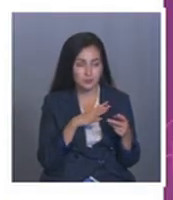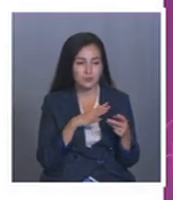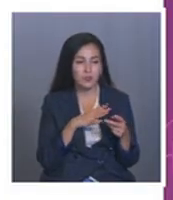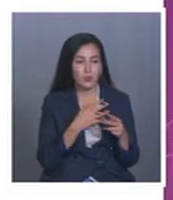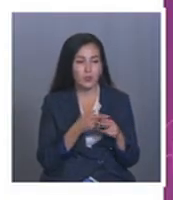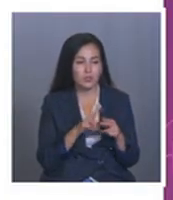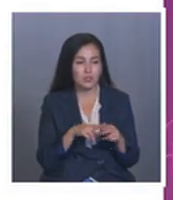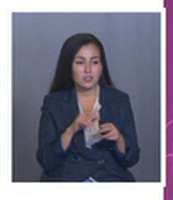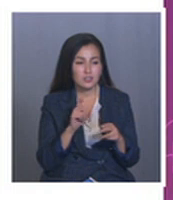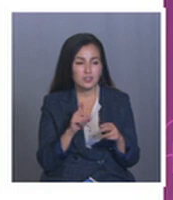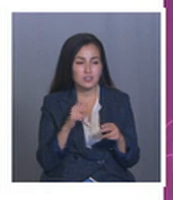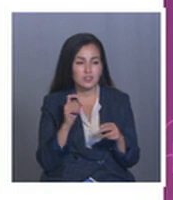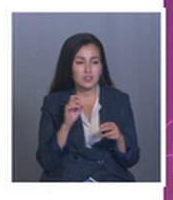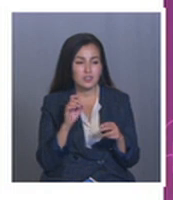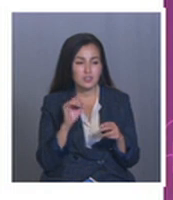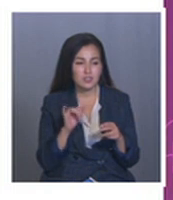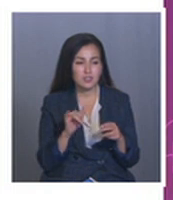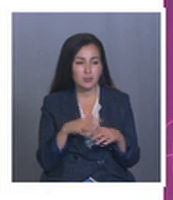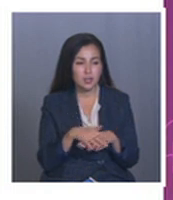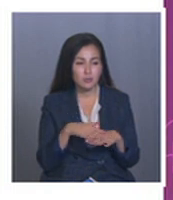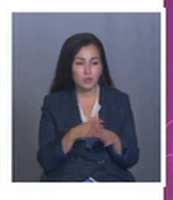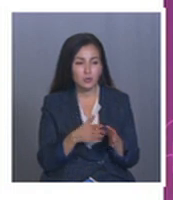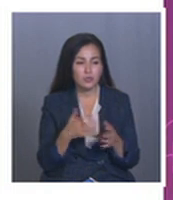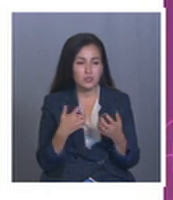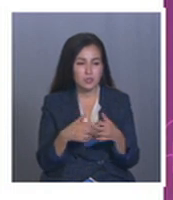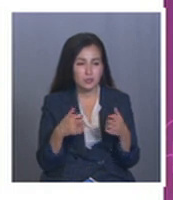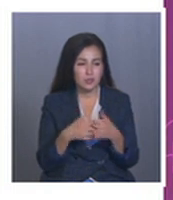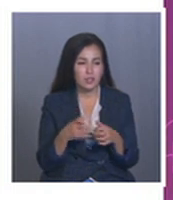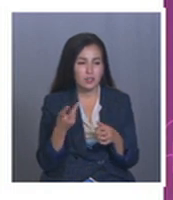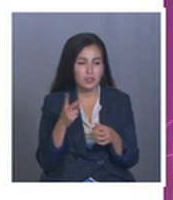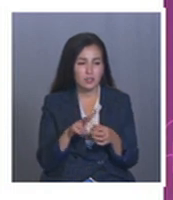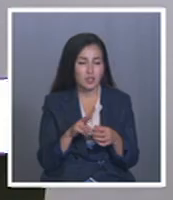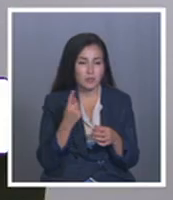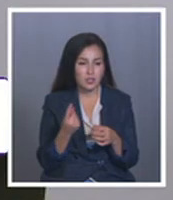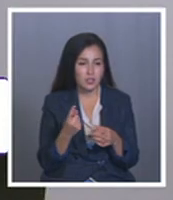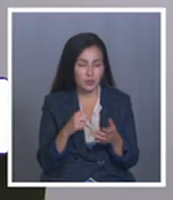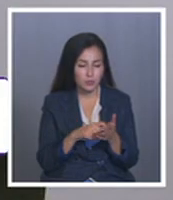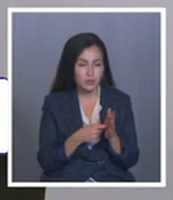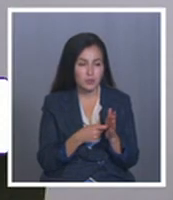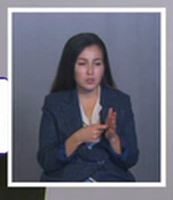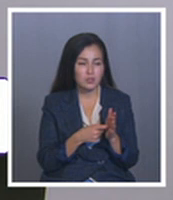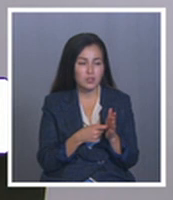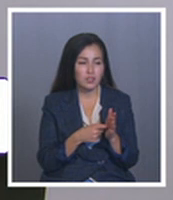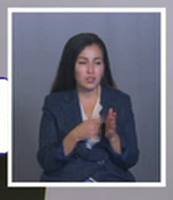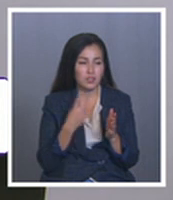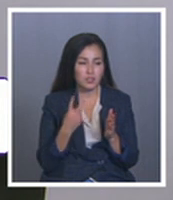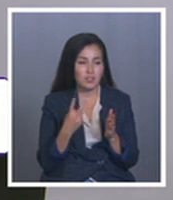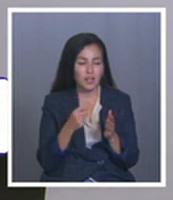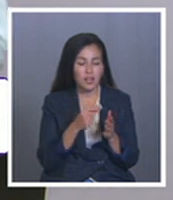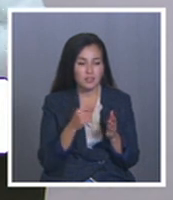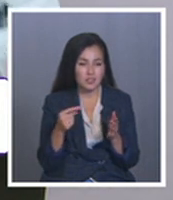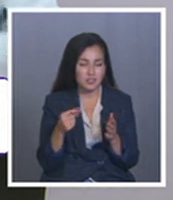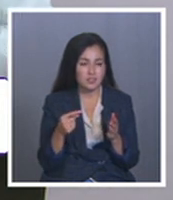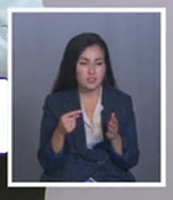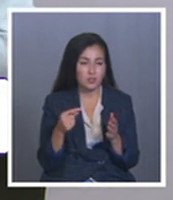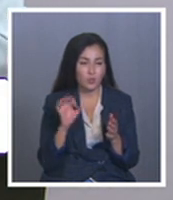пен Y-ті математикалық жолмен есептейміз. Яғни 2-ні 1-ге көбейтіп, 2-ні азайтқан кезде